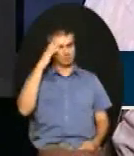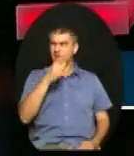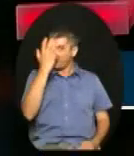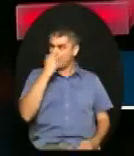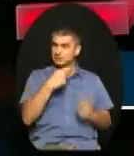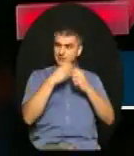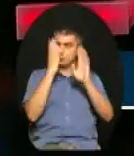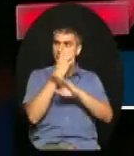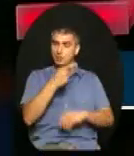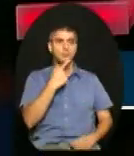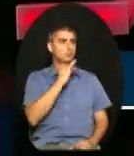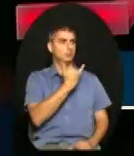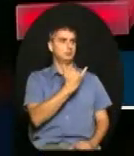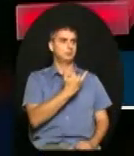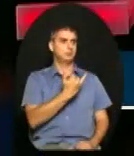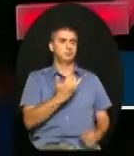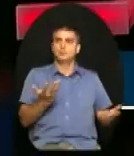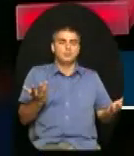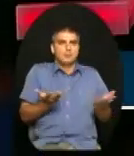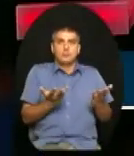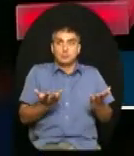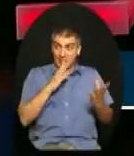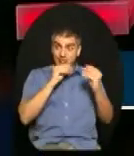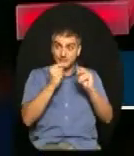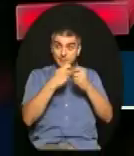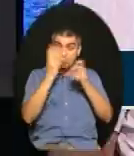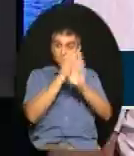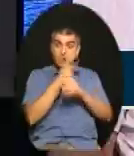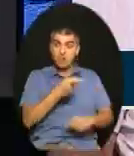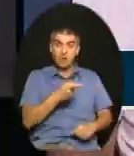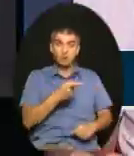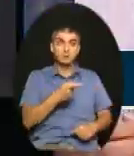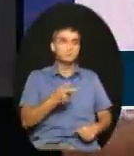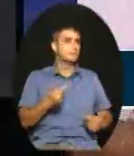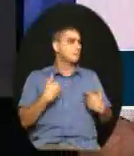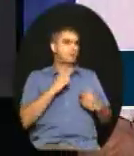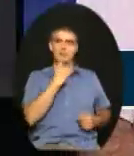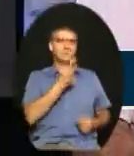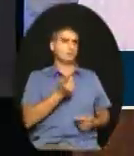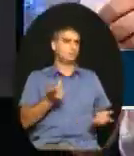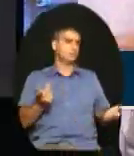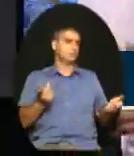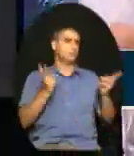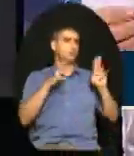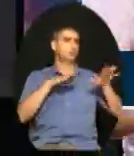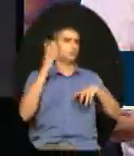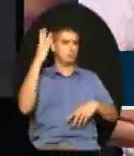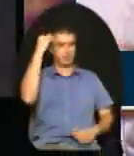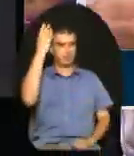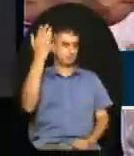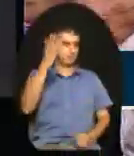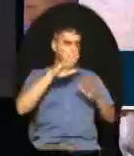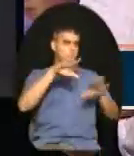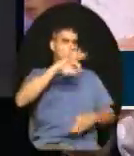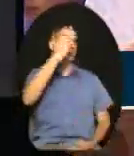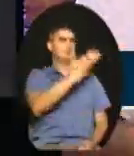מתעלמים. חמאס הוא ארגון טרור בעיניך? כן. אז איך לדבר עם ארגון טרור? אני אמרתי לא לרל, יש ממשלה לפלסטינים,